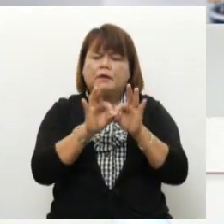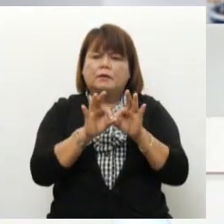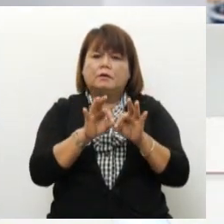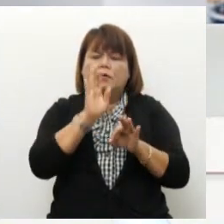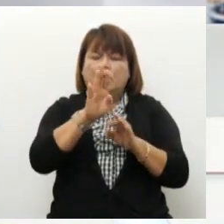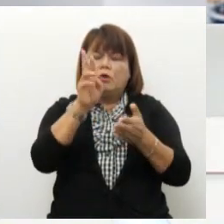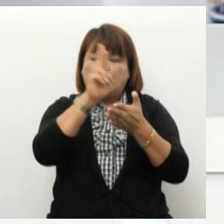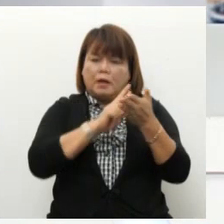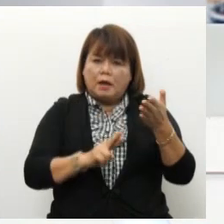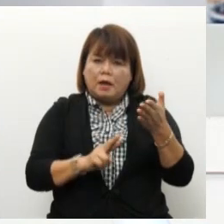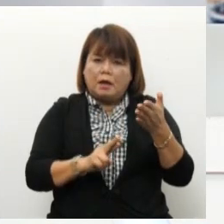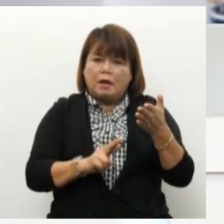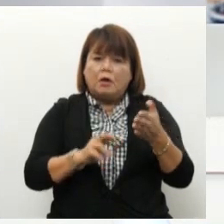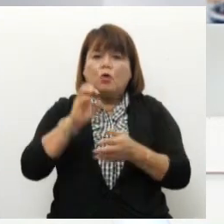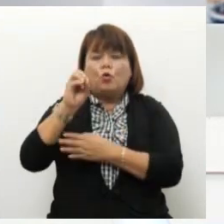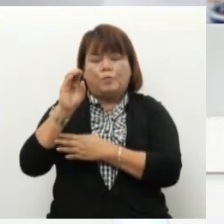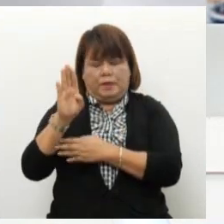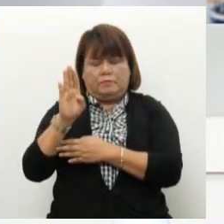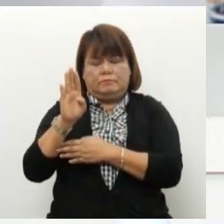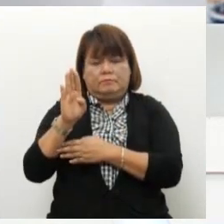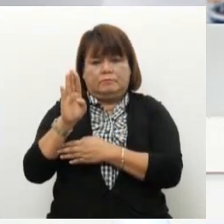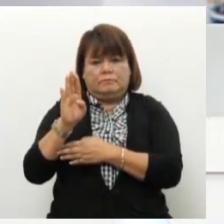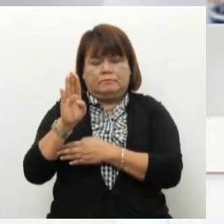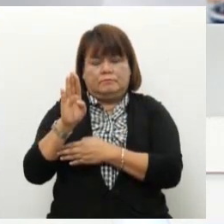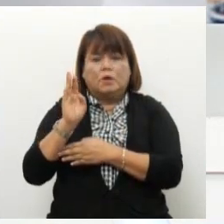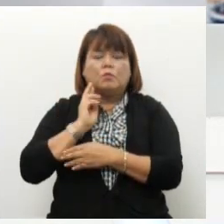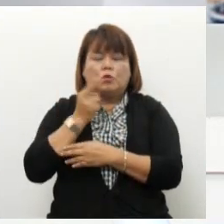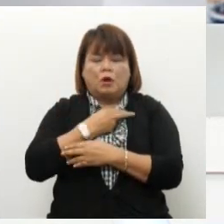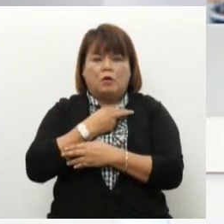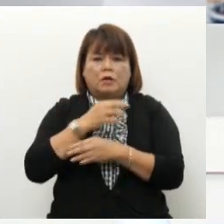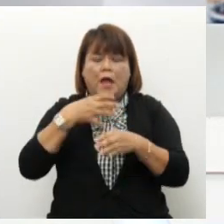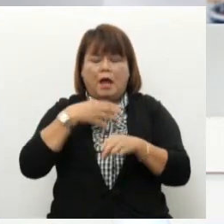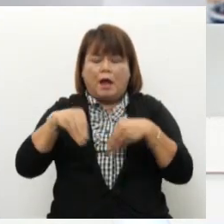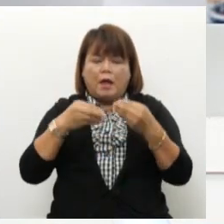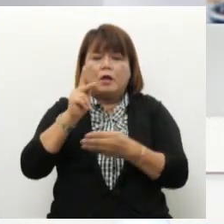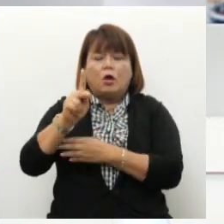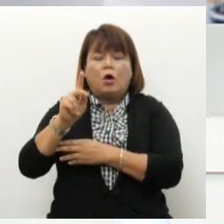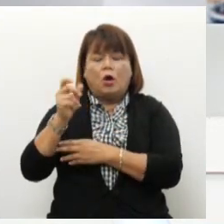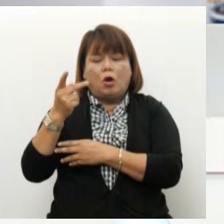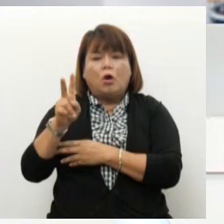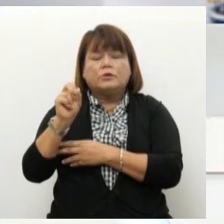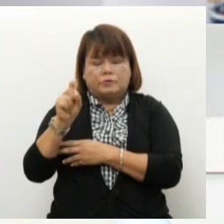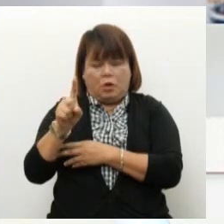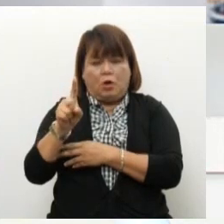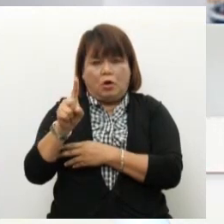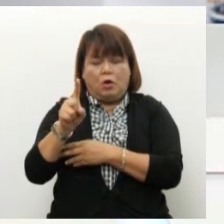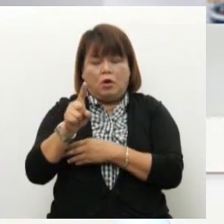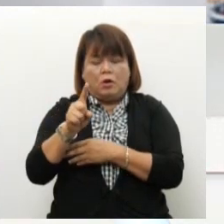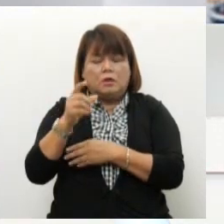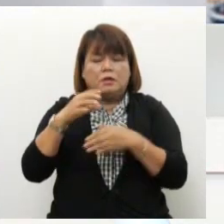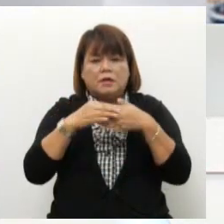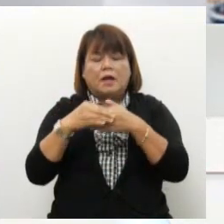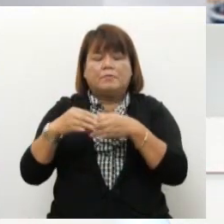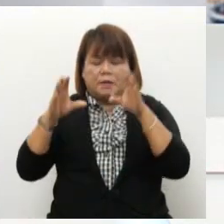ายการโอเบกของพวกเราก็เลยอยากให้ทางกกส.เนี่ยได้ถือโอกาสนำข้อราชการ